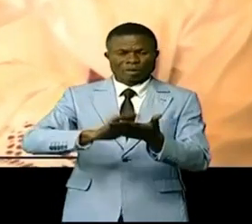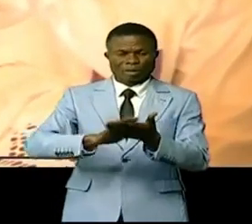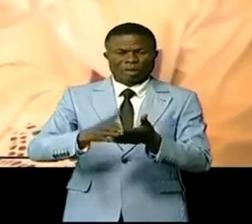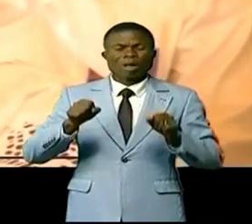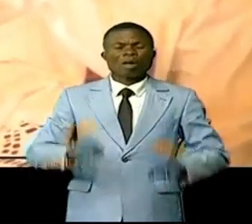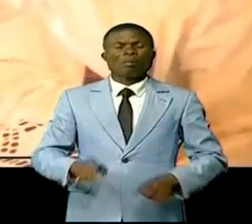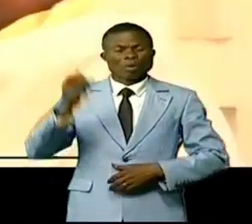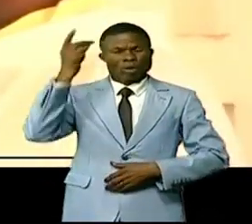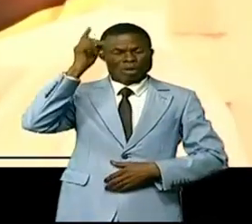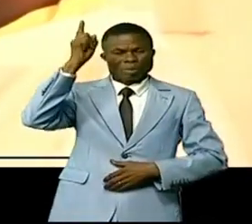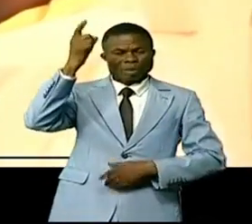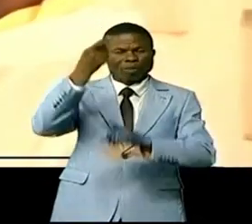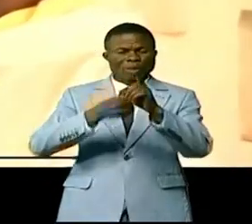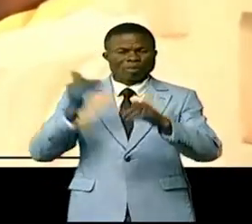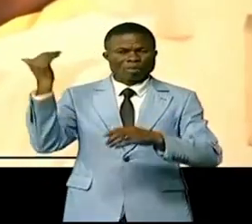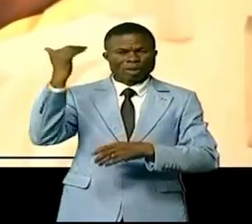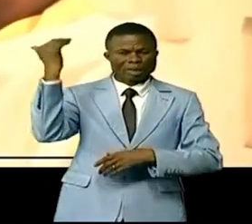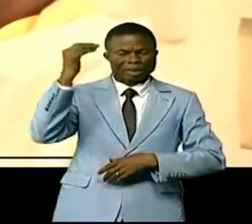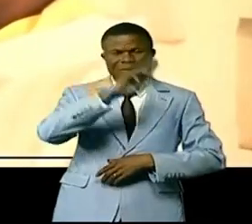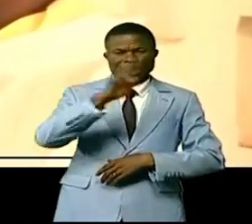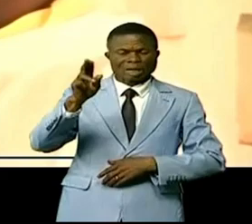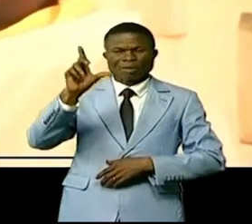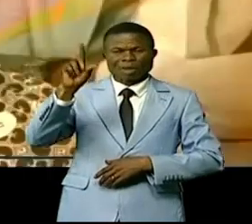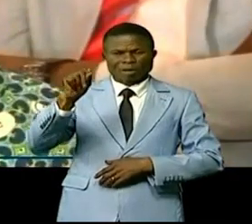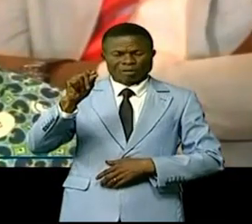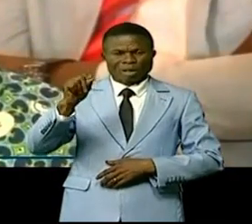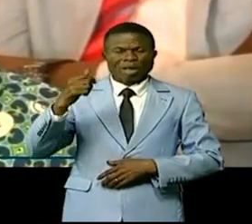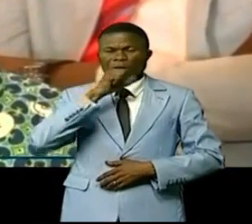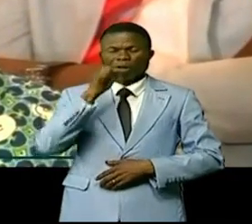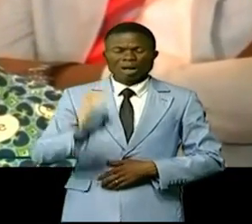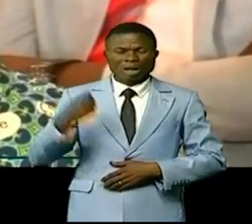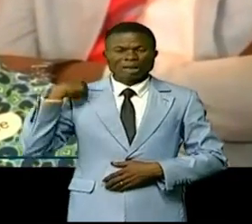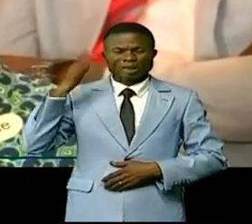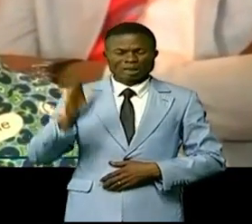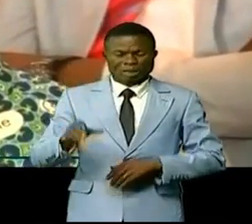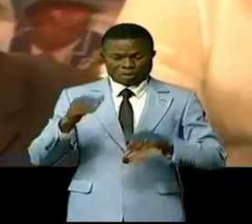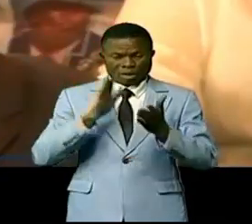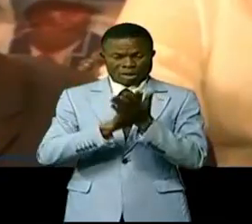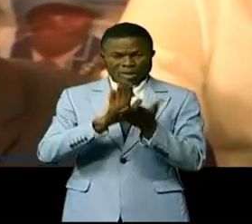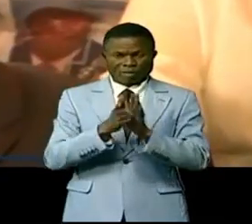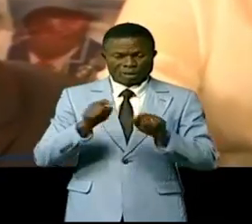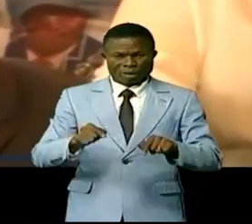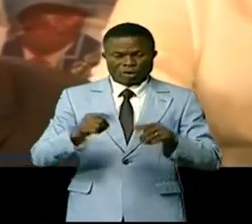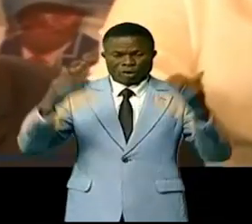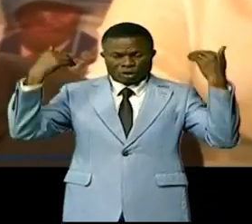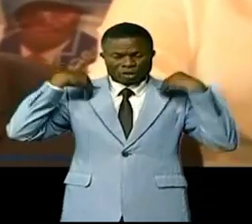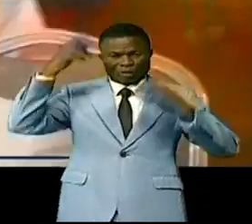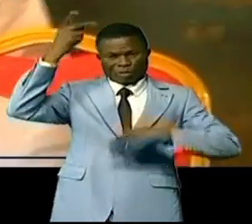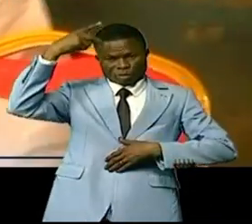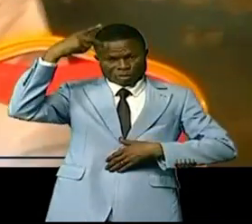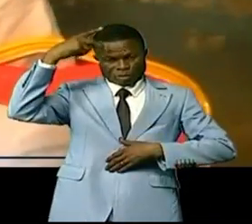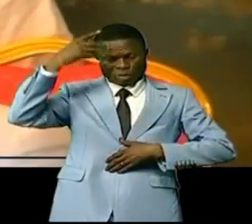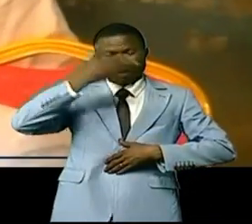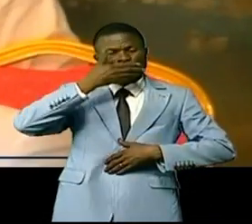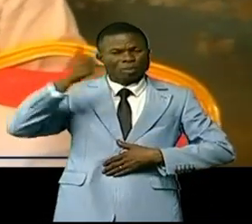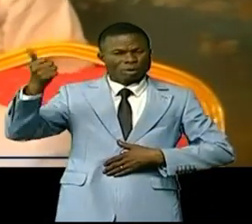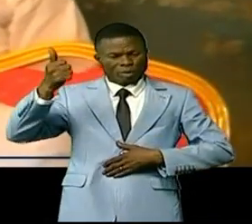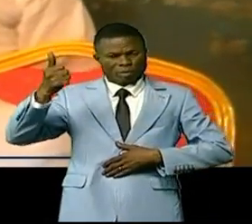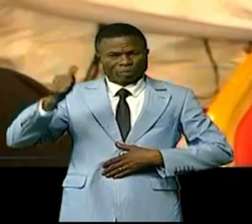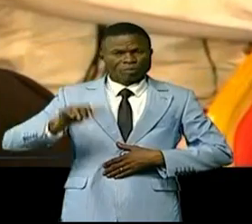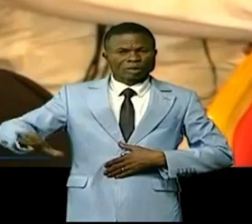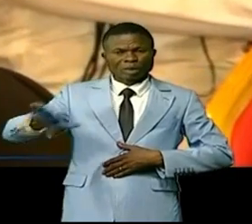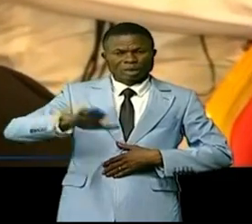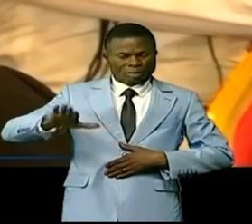Kinshasa le 1er décembre 2020, l'ancien gouverneur du Haut-Uele est considéré aujourd'hui comme un leader politique par excellence dans les pays